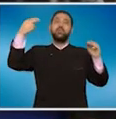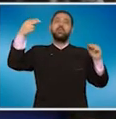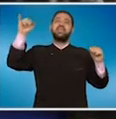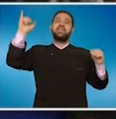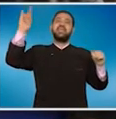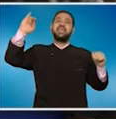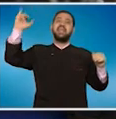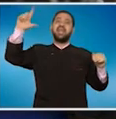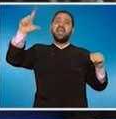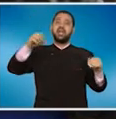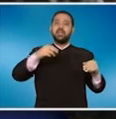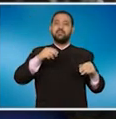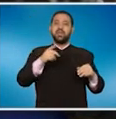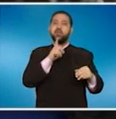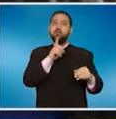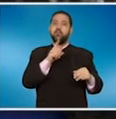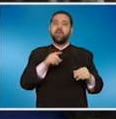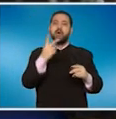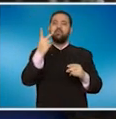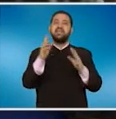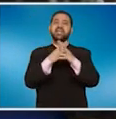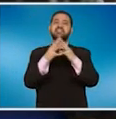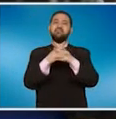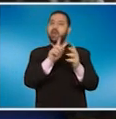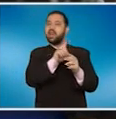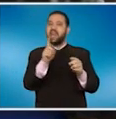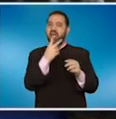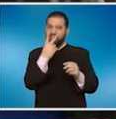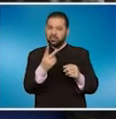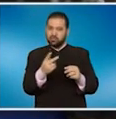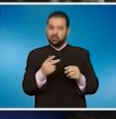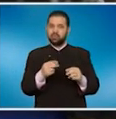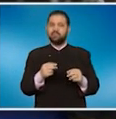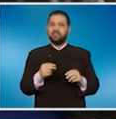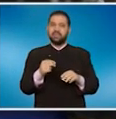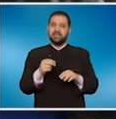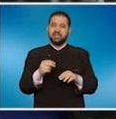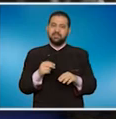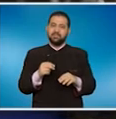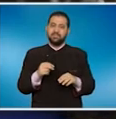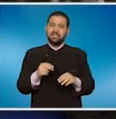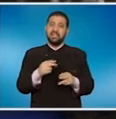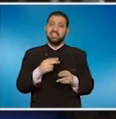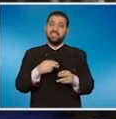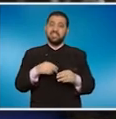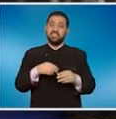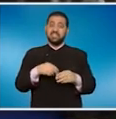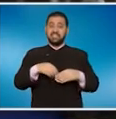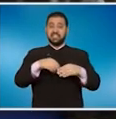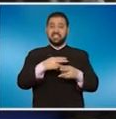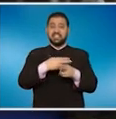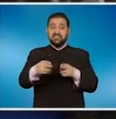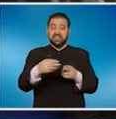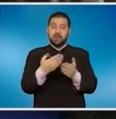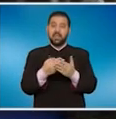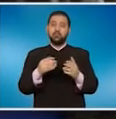sfânt pe care duce creștinul. Sfințit pentru că ne cheamă prin acest război Dumnezeu la sfințenie. Și sfânt pentru